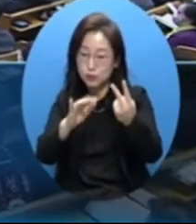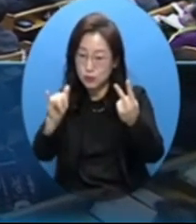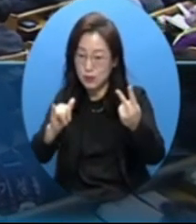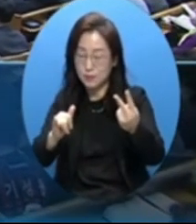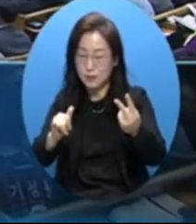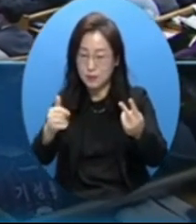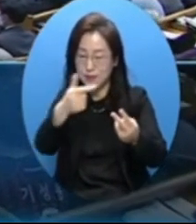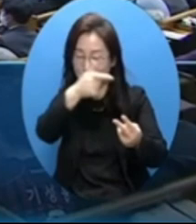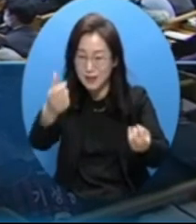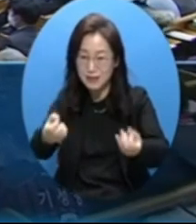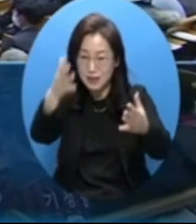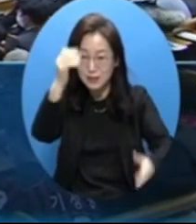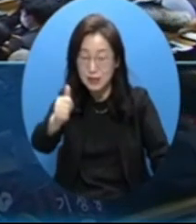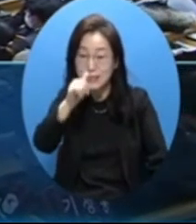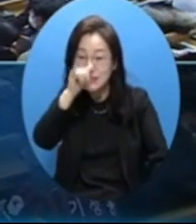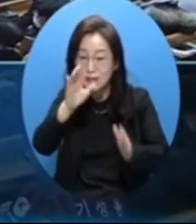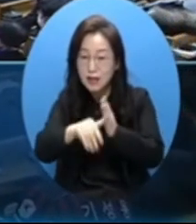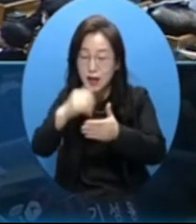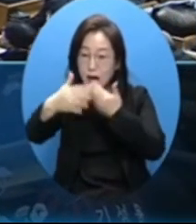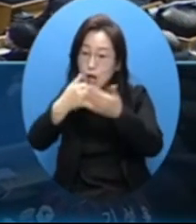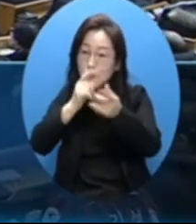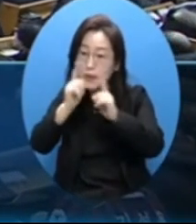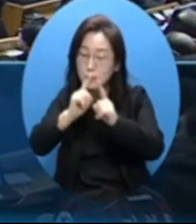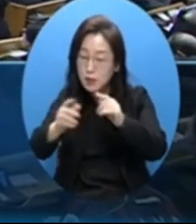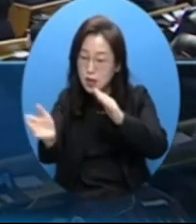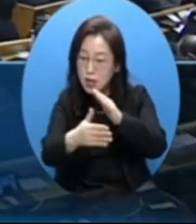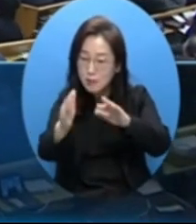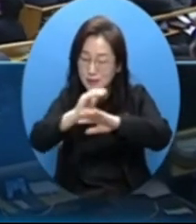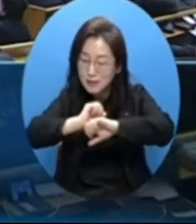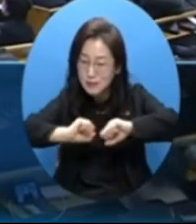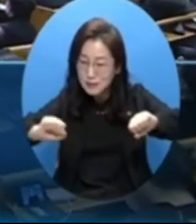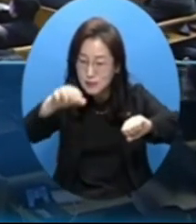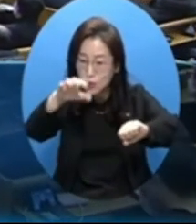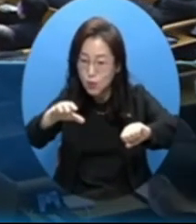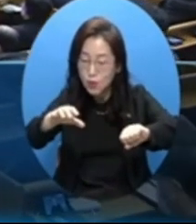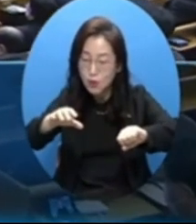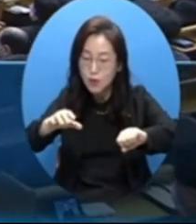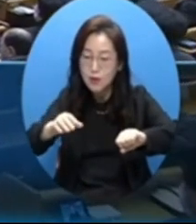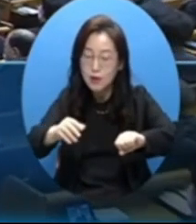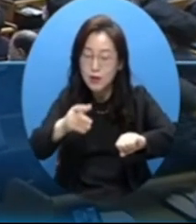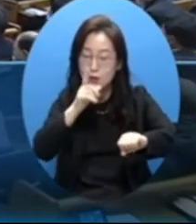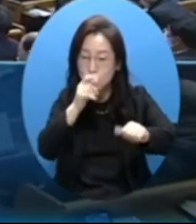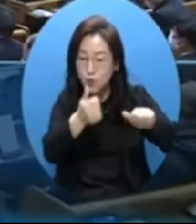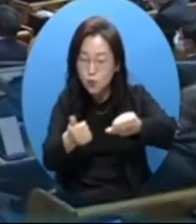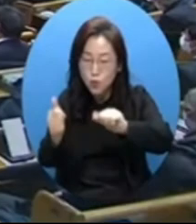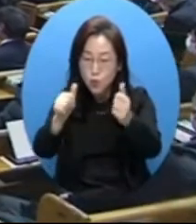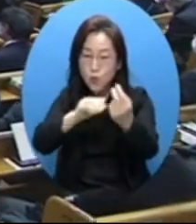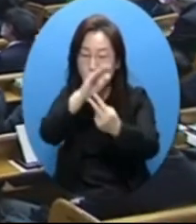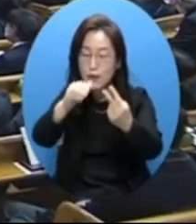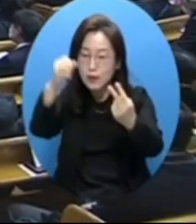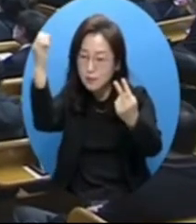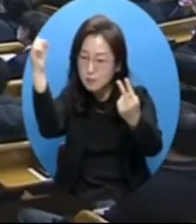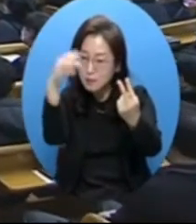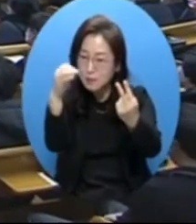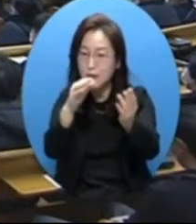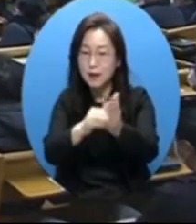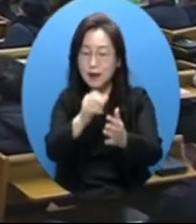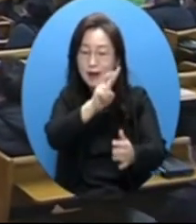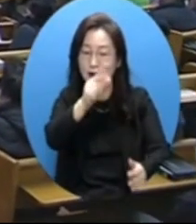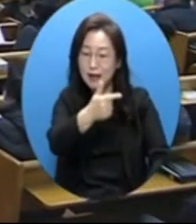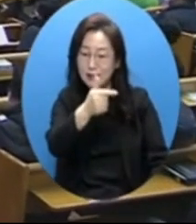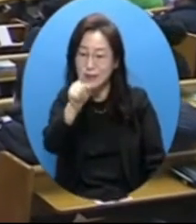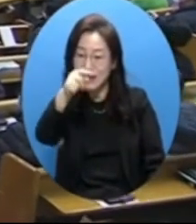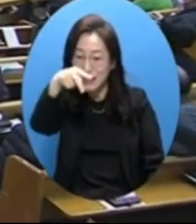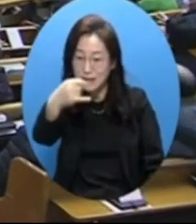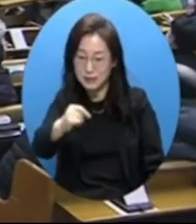말씀이 빈들에서 사가랴의 아들 요한에게 임한지라 안나스와 가야바가 대세상으로 쓸